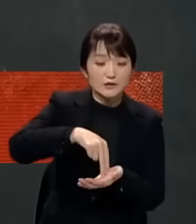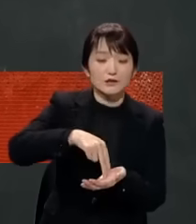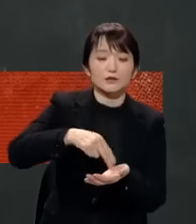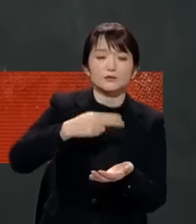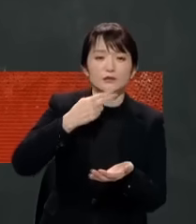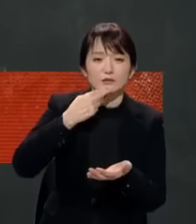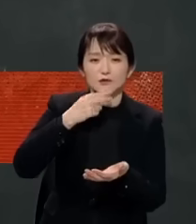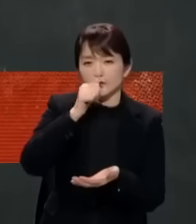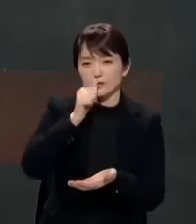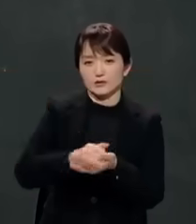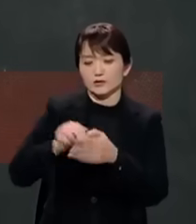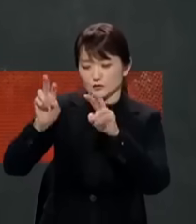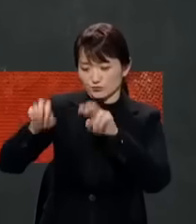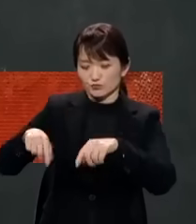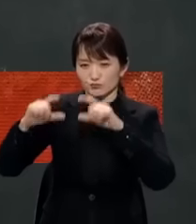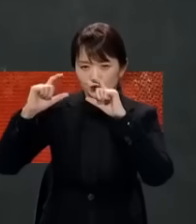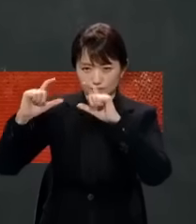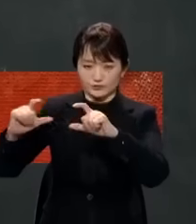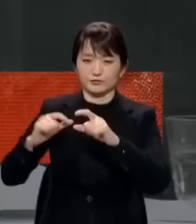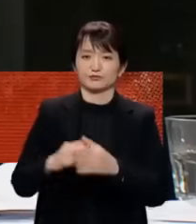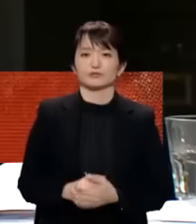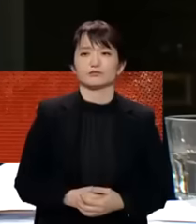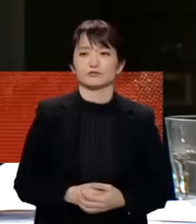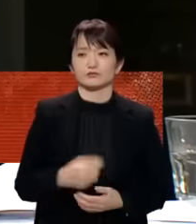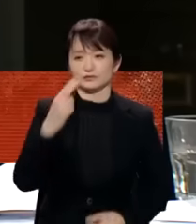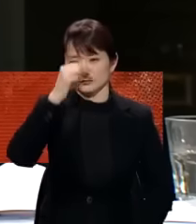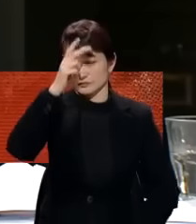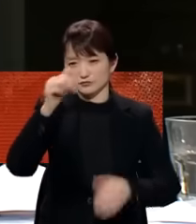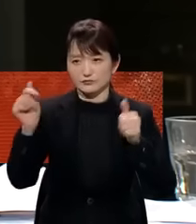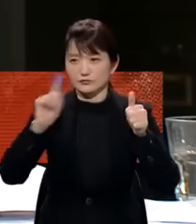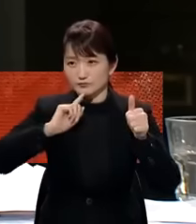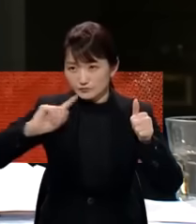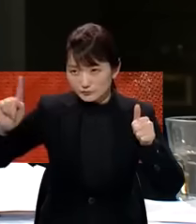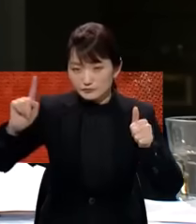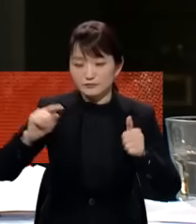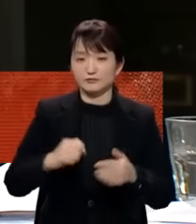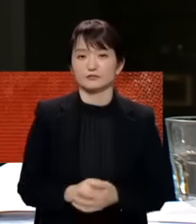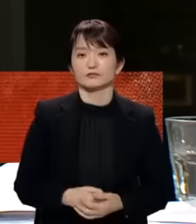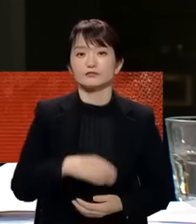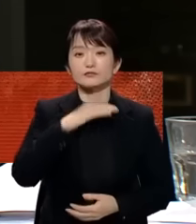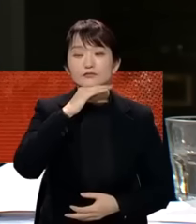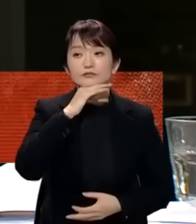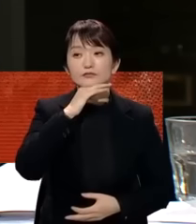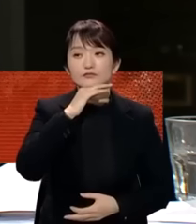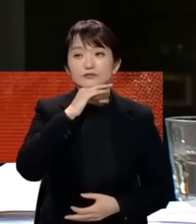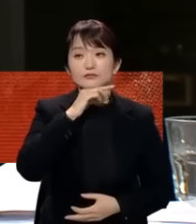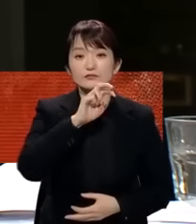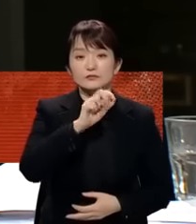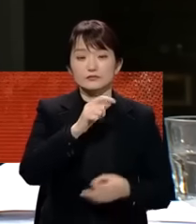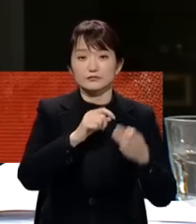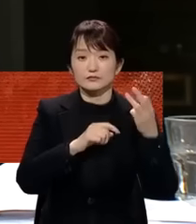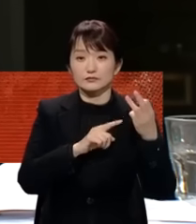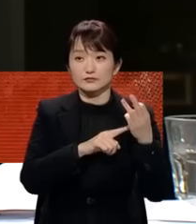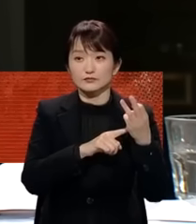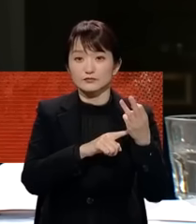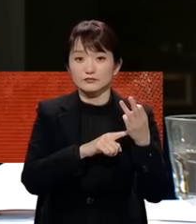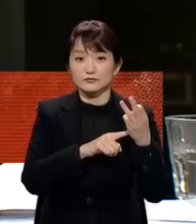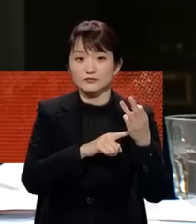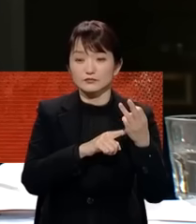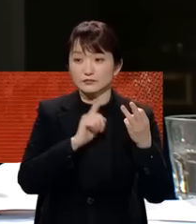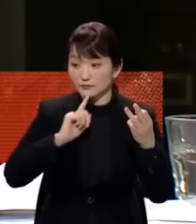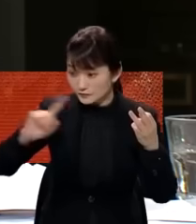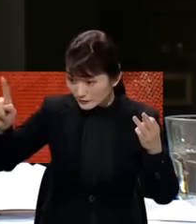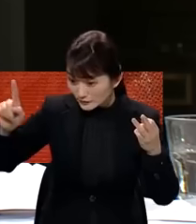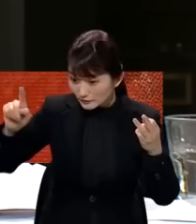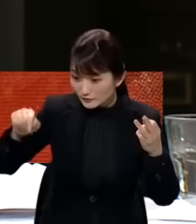겁니다 박변호사 님 그러니까 이제 검찰이 기소를 딱 그거 13세 그걸로만 했는데 그게 무너지니까